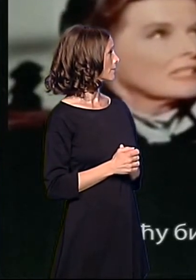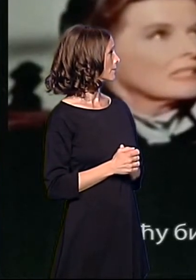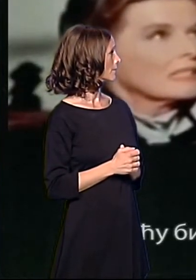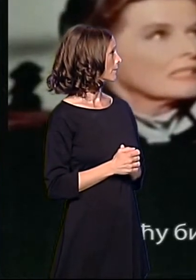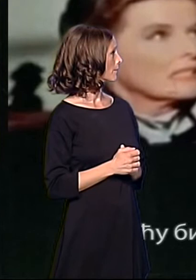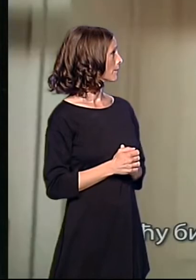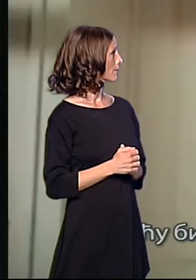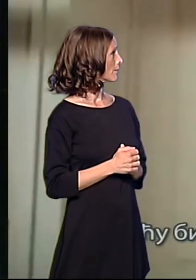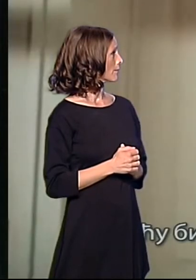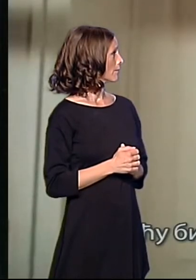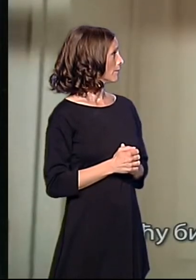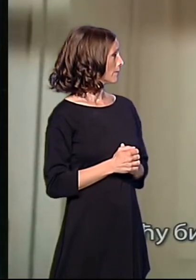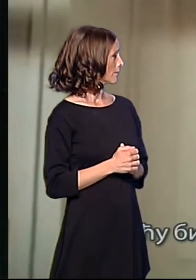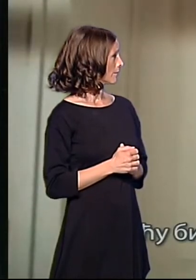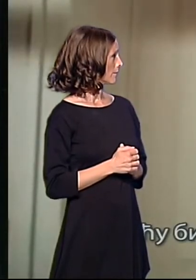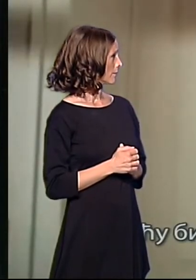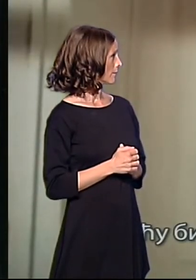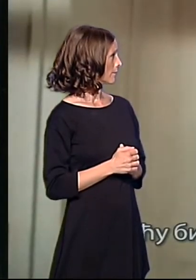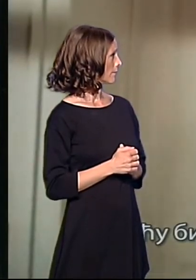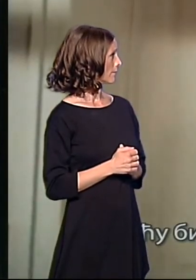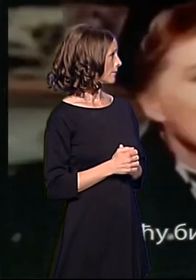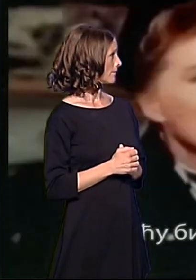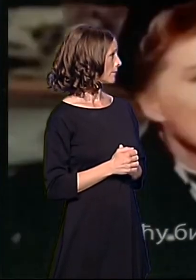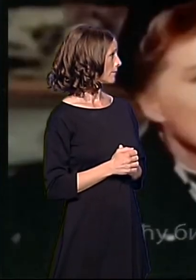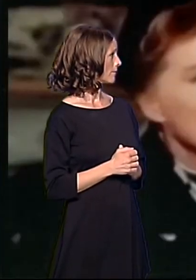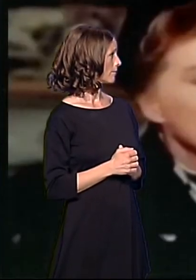Joanna Prentice, I'll be.